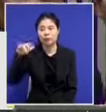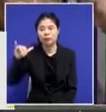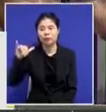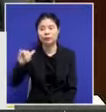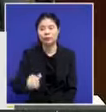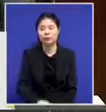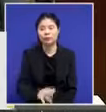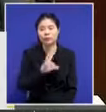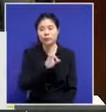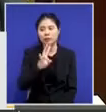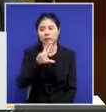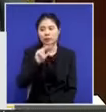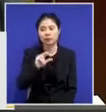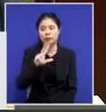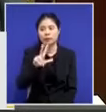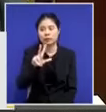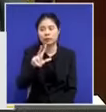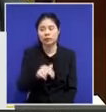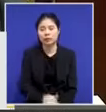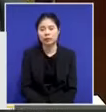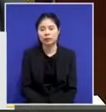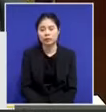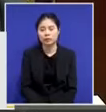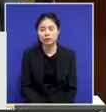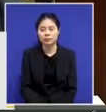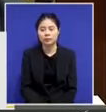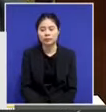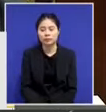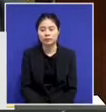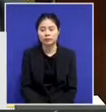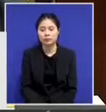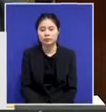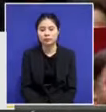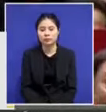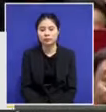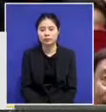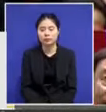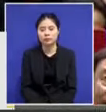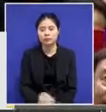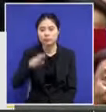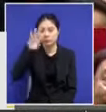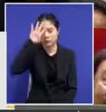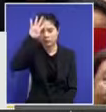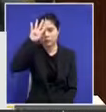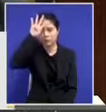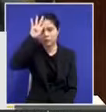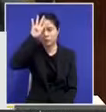ครับ 733นายอัมภัยกองมณี นายธนากรจึงรุ่งเรืองกิจ